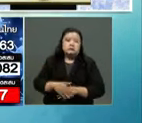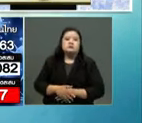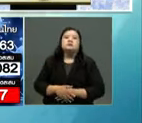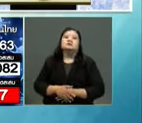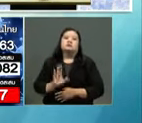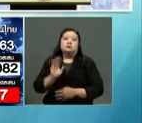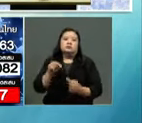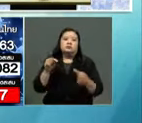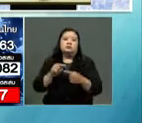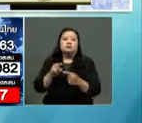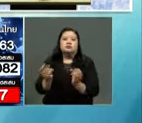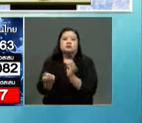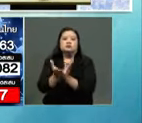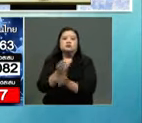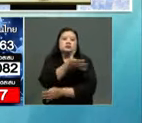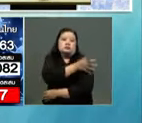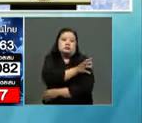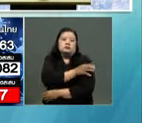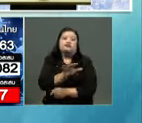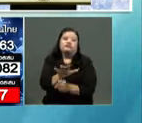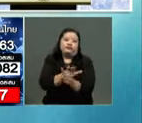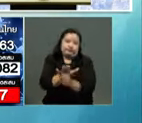แล้วนะครับพบว่าข้อความนี้นะครับหนึ่งนะครับไม่ได้ลดจะหลุดรอดออกไปจากระบบให้ชนะทั้งสิ้นนะครับไม่มีความเกี่ยวข้องกันแต่อย่างใดเพียงบอกว่าเวลามาเจอกันพอดีนะครับ2